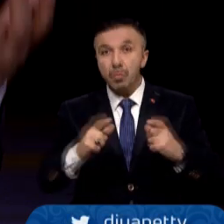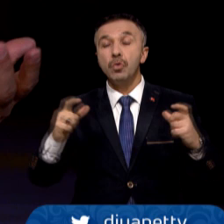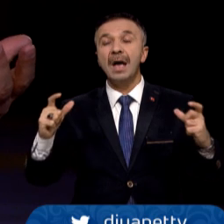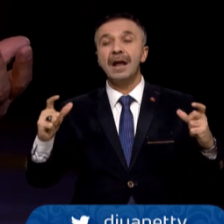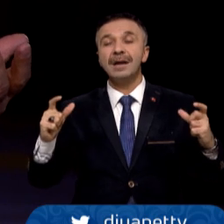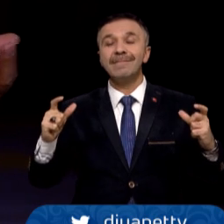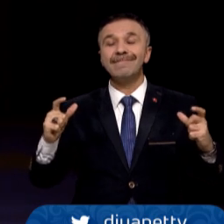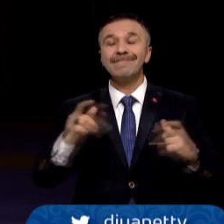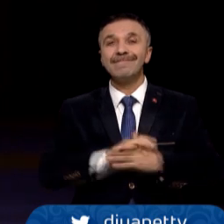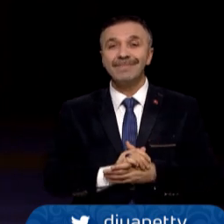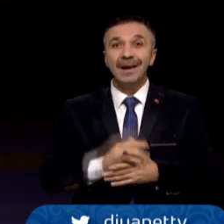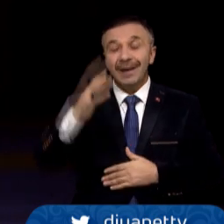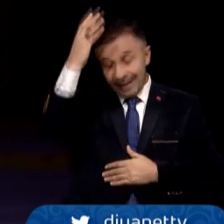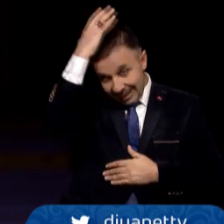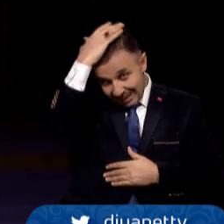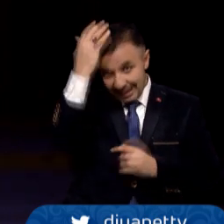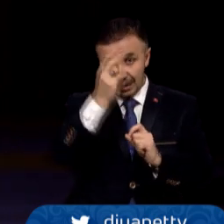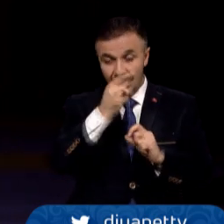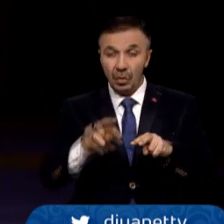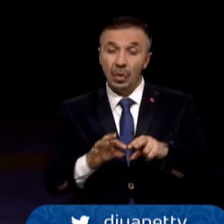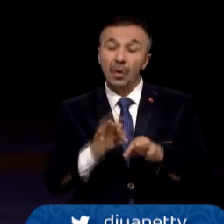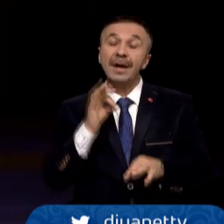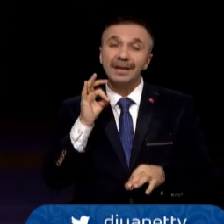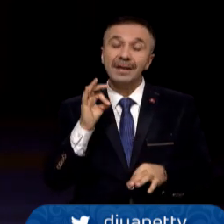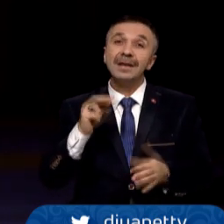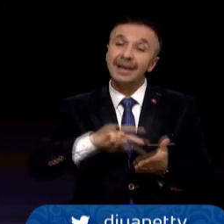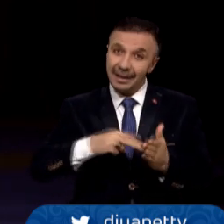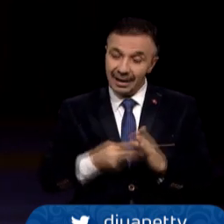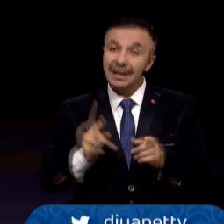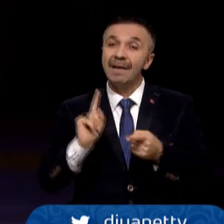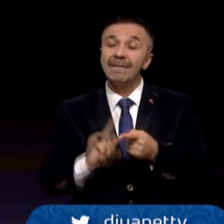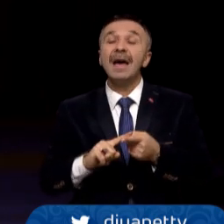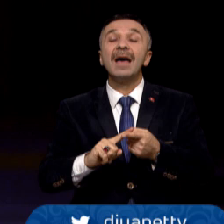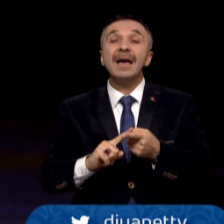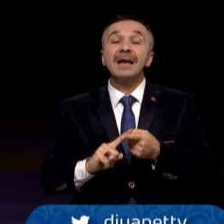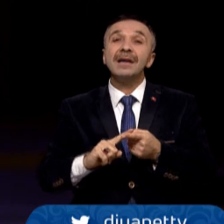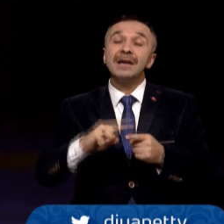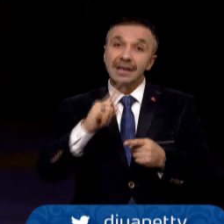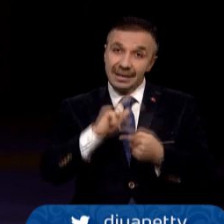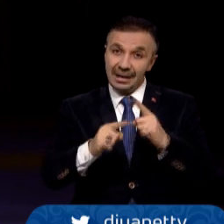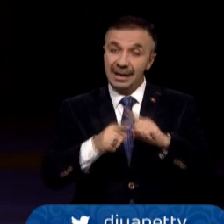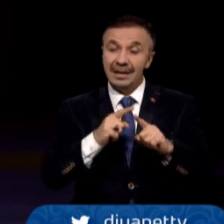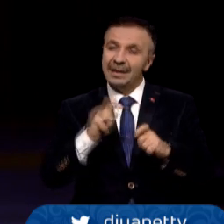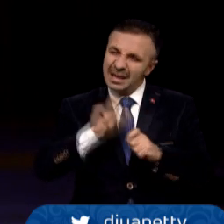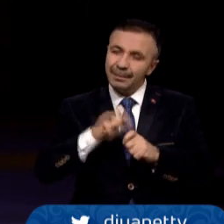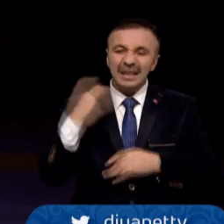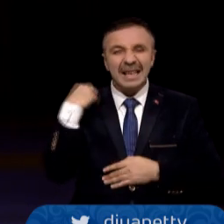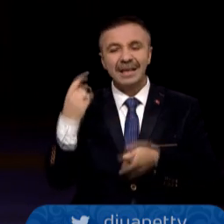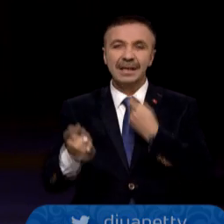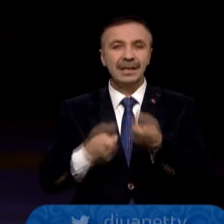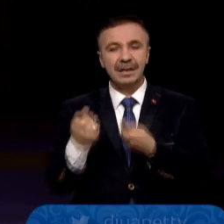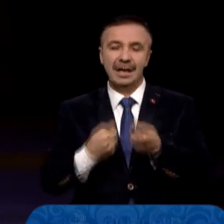Bir Çınar meydana getiren Hazreti Ömer'in idarede ve Siyasette uyguladığı